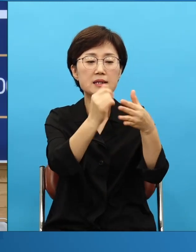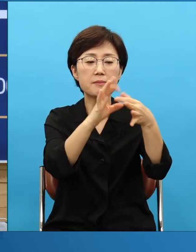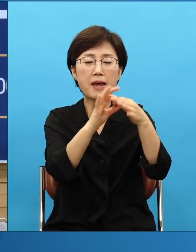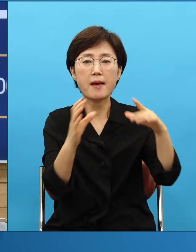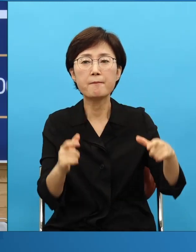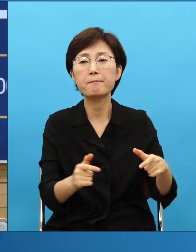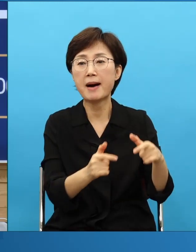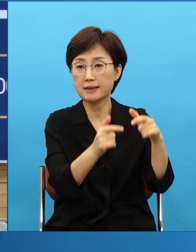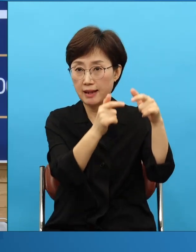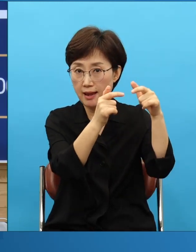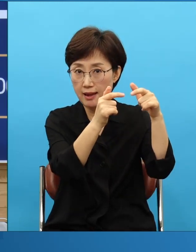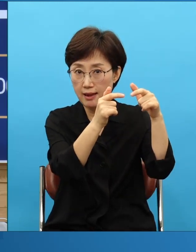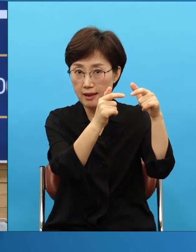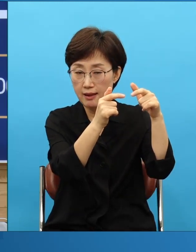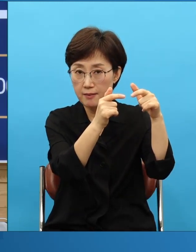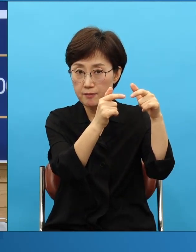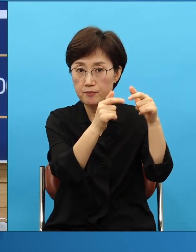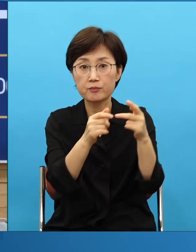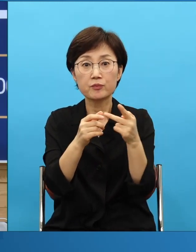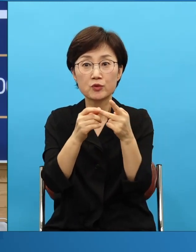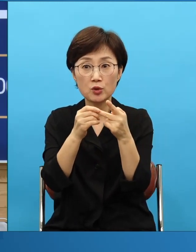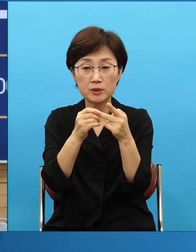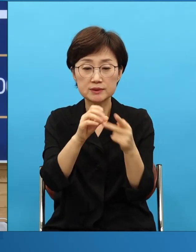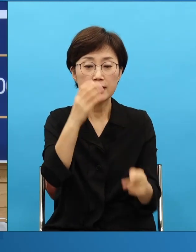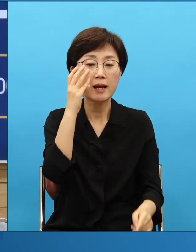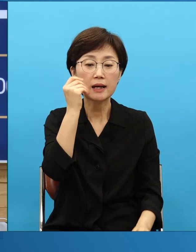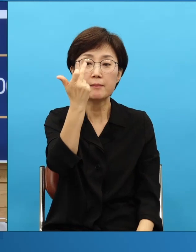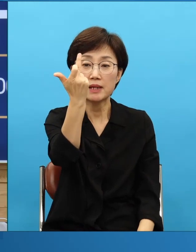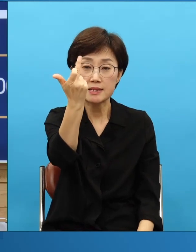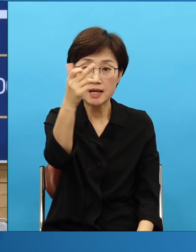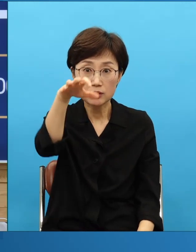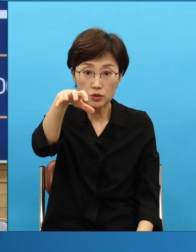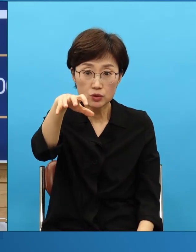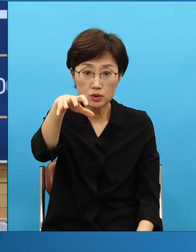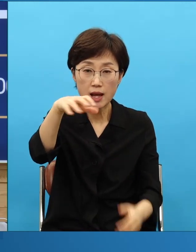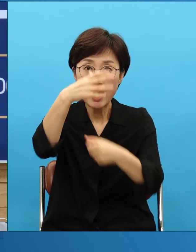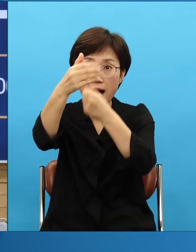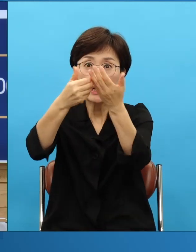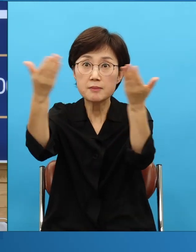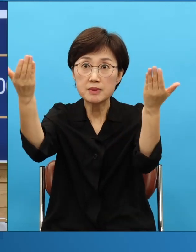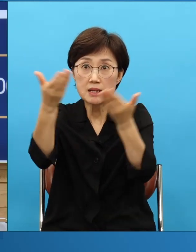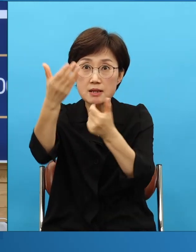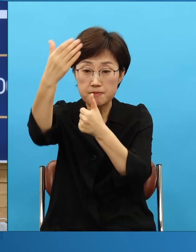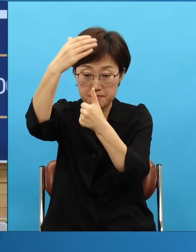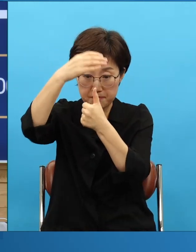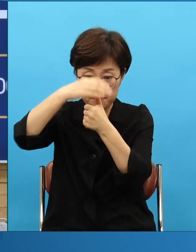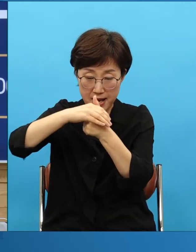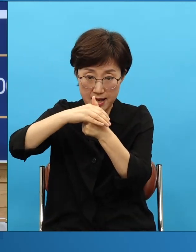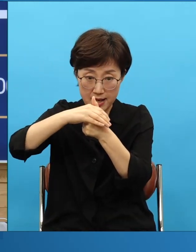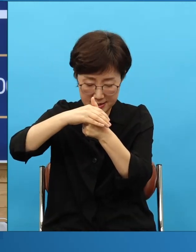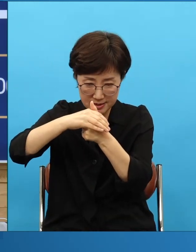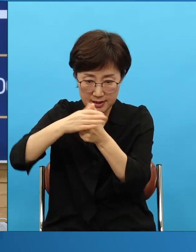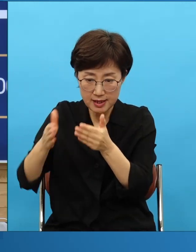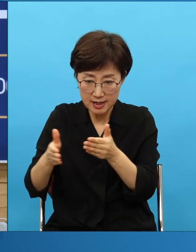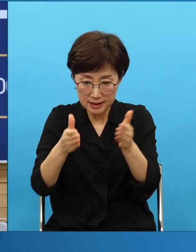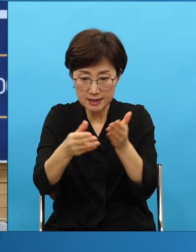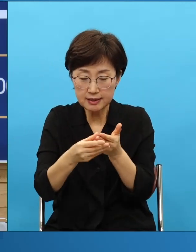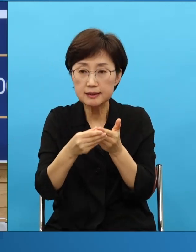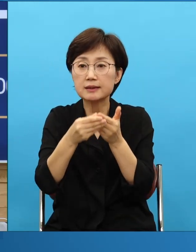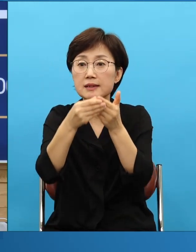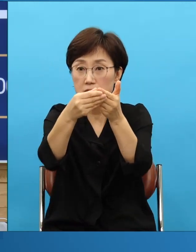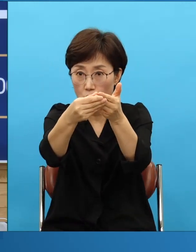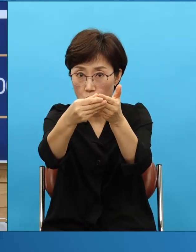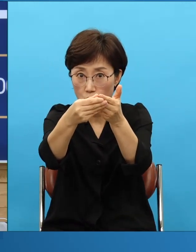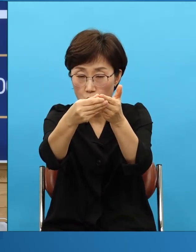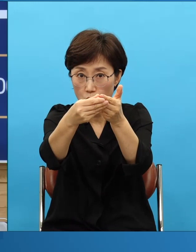tremendous partisans of the Mount of Calvary. 감남산에서 마지막으로 주신 설교 여정. And the last pulpit is the journey that